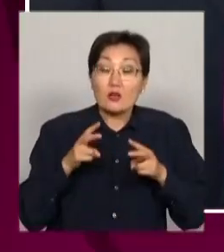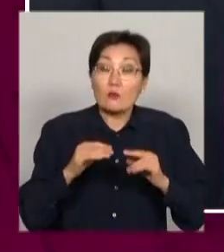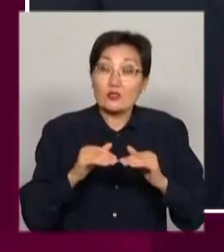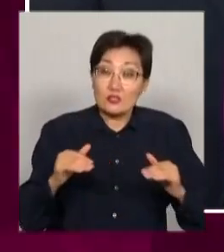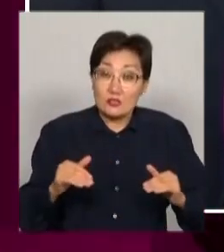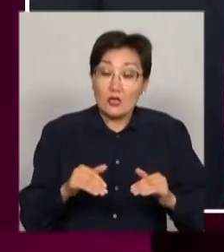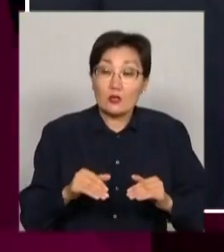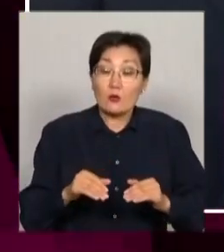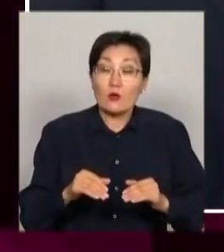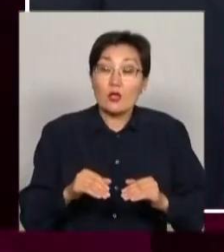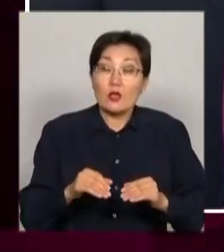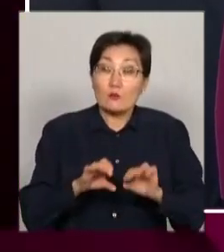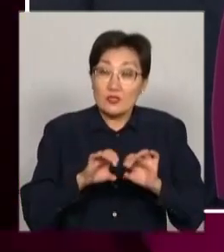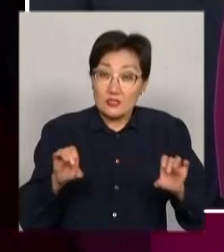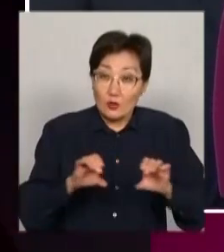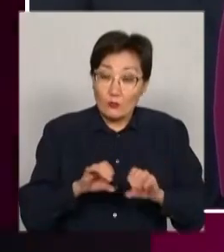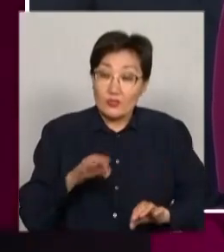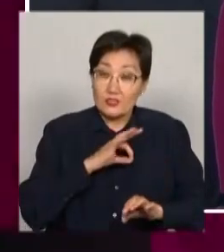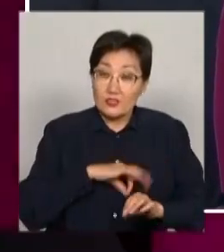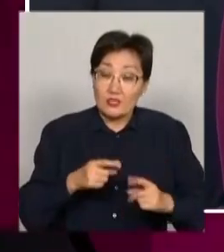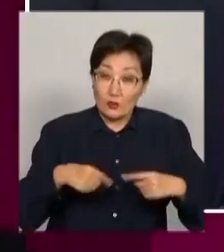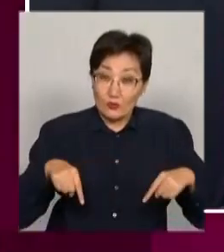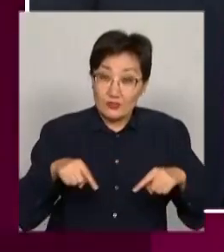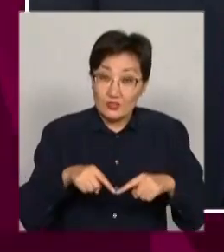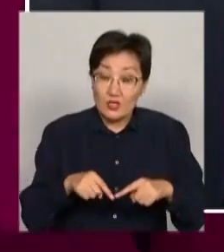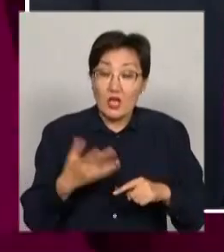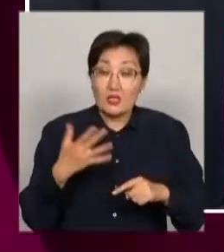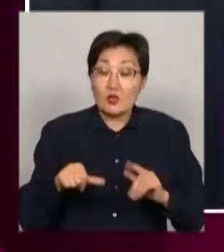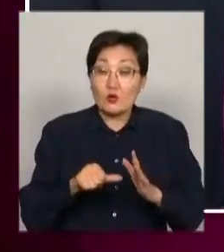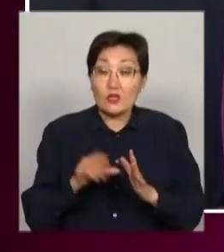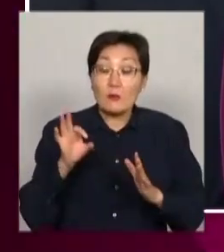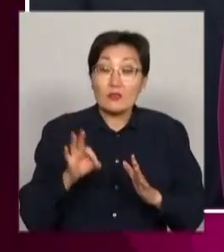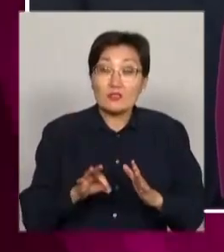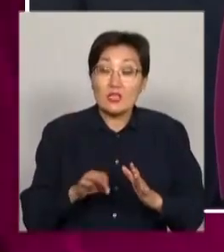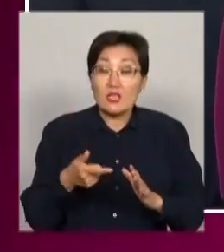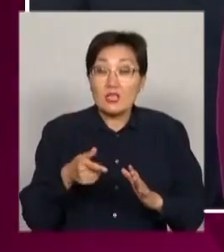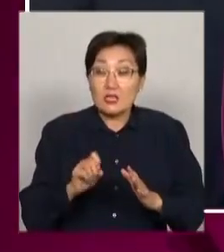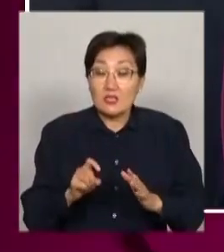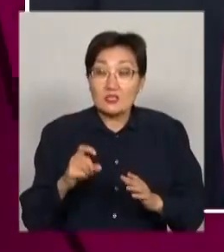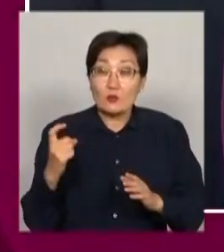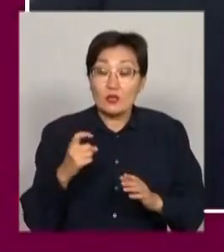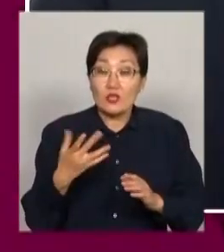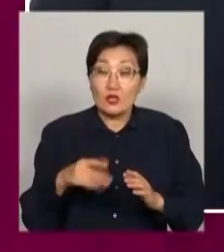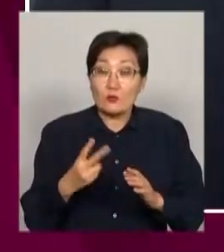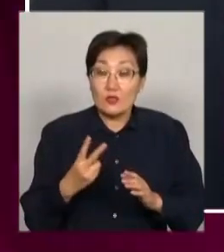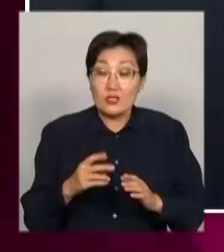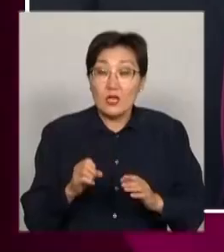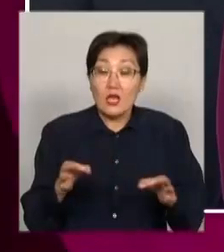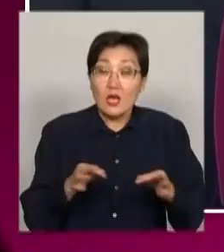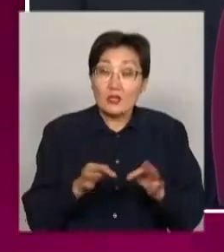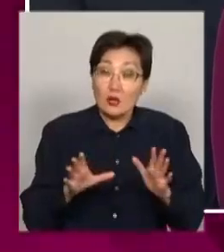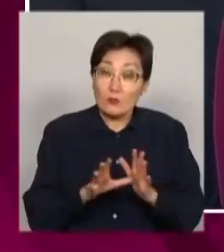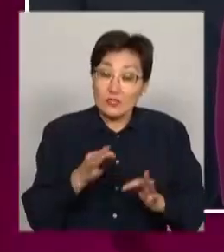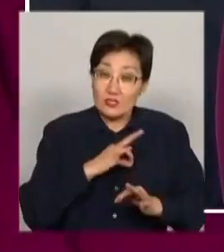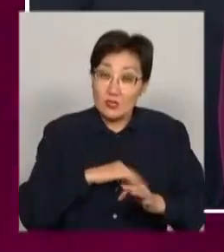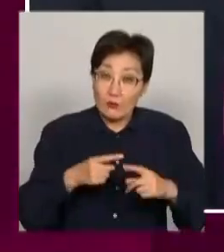деңгейі магистральдық құбырларды пайдаланатын объектілерде 56%-ға, газ шаруашылығында 52, атом энергиясын